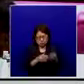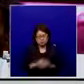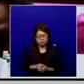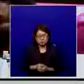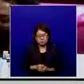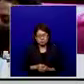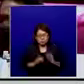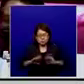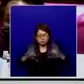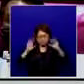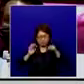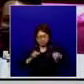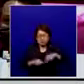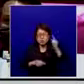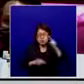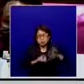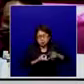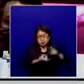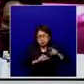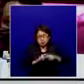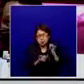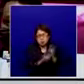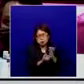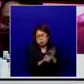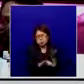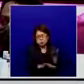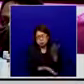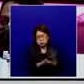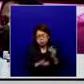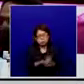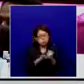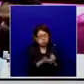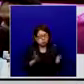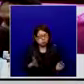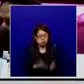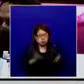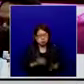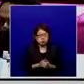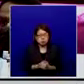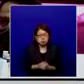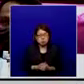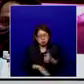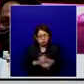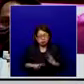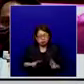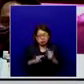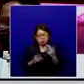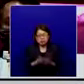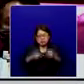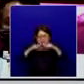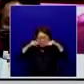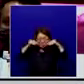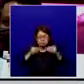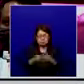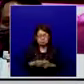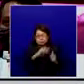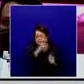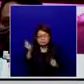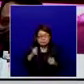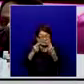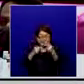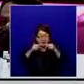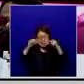บาลชุดนี้รู้เห็นเป็นใจกับเจ้าสัวอุ้มกันสุดๆเลยอุตตมะยิ้มแป้นเลยงั้นเนี้ยนี่จะถอดหน้ากากมายิ้มเลยนะครับท่